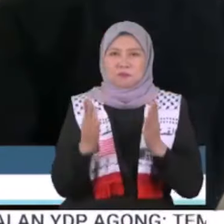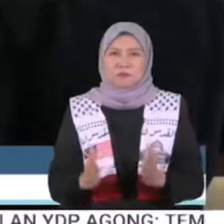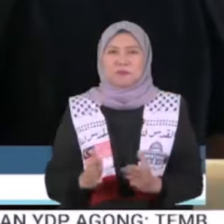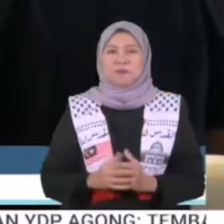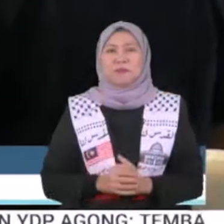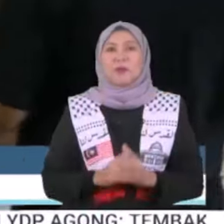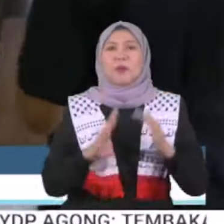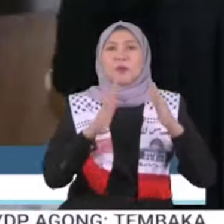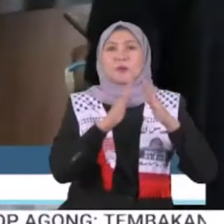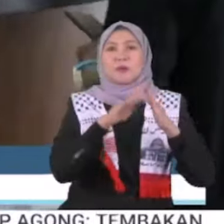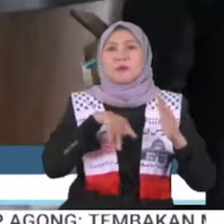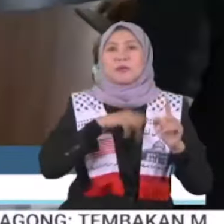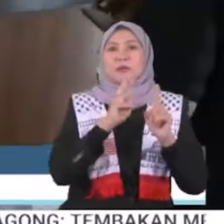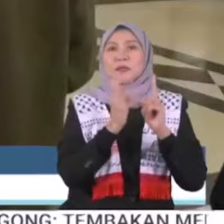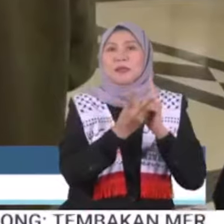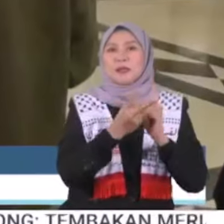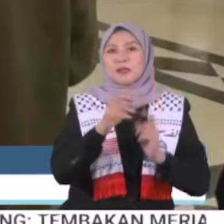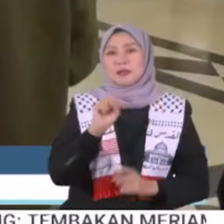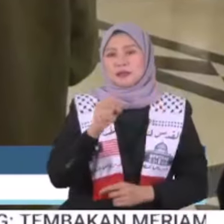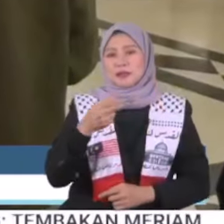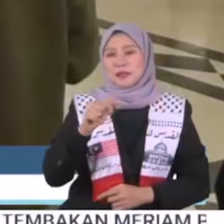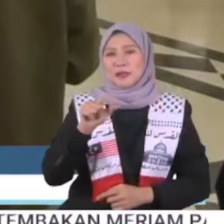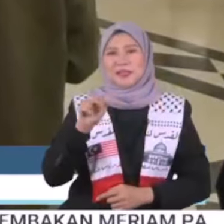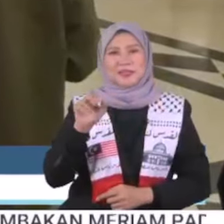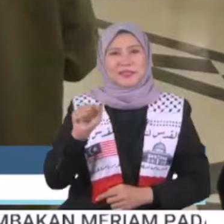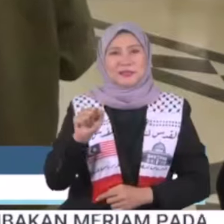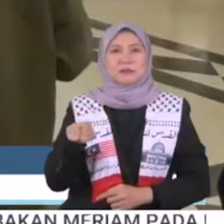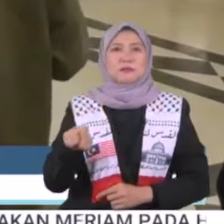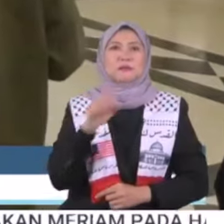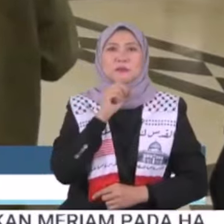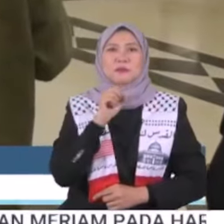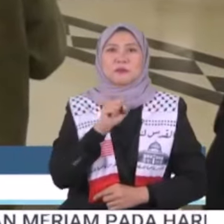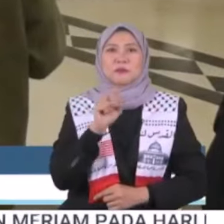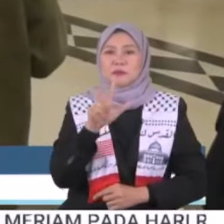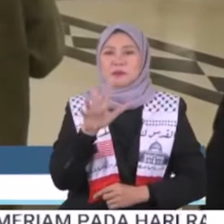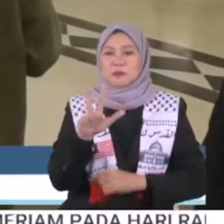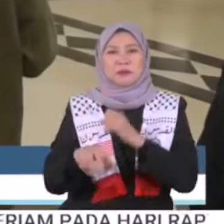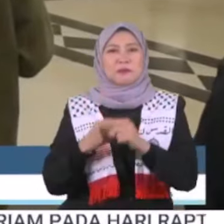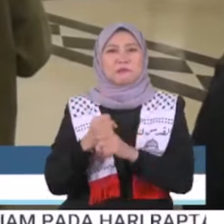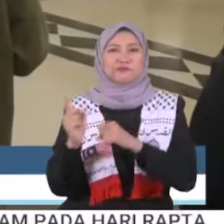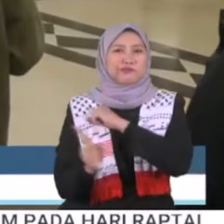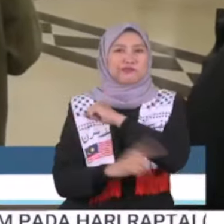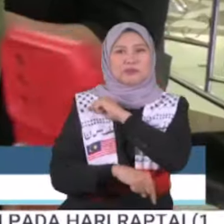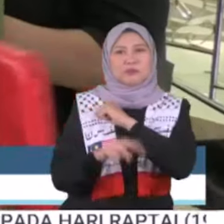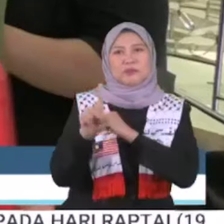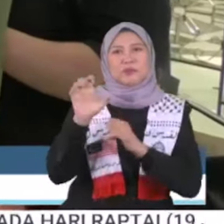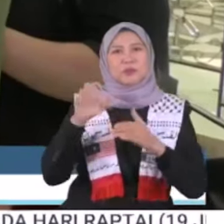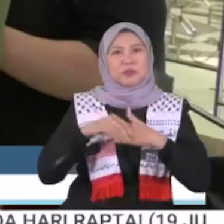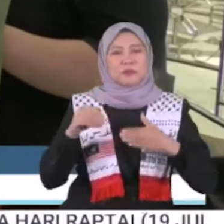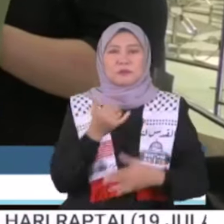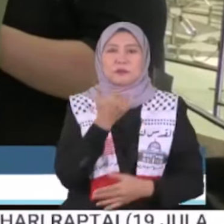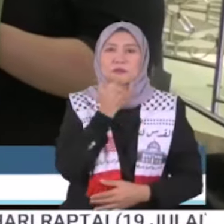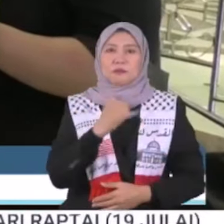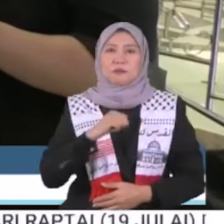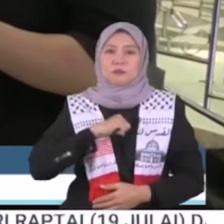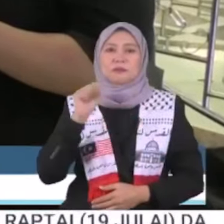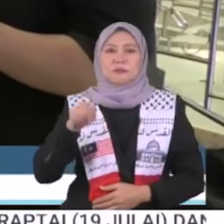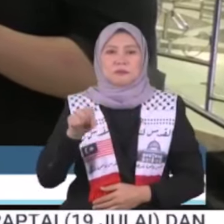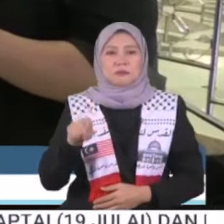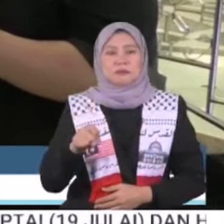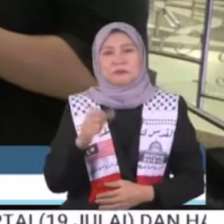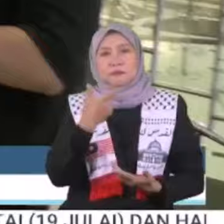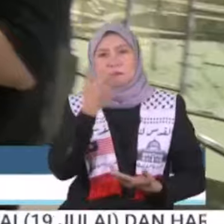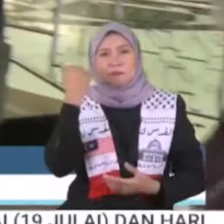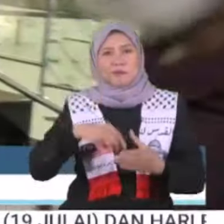Pemilik rumah kebajikan P. Shalini, 35 tahun, dijatuhkan hukuman denda RM100 selepas mengaku bersalah atas tuduhan